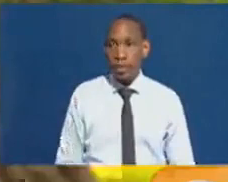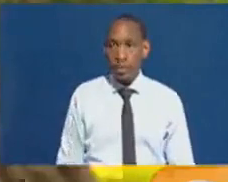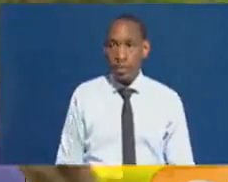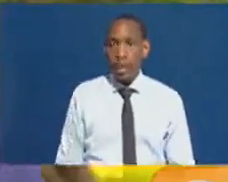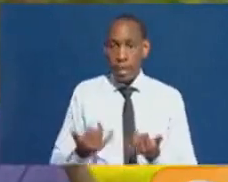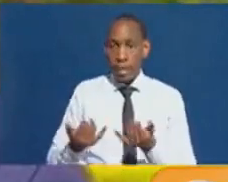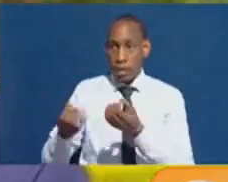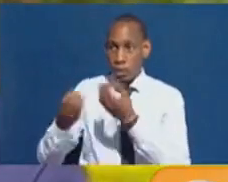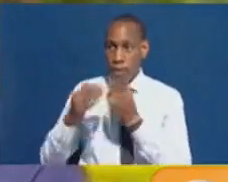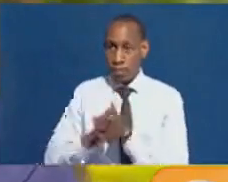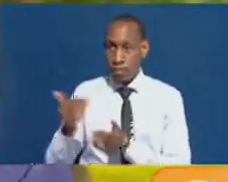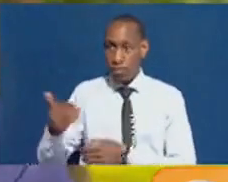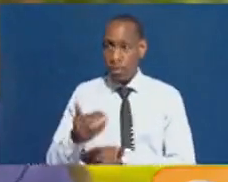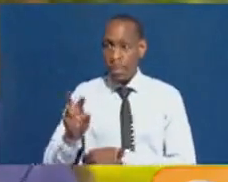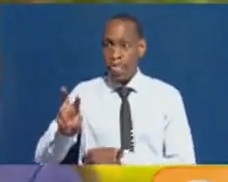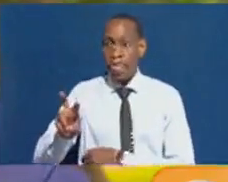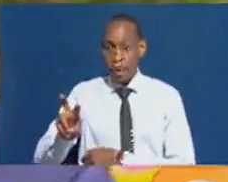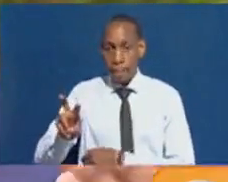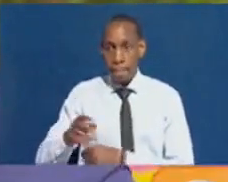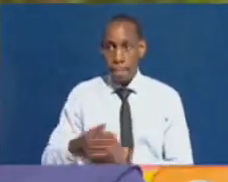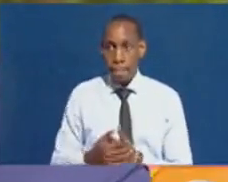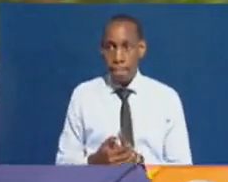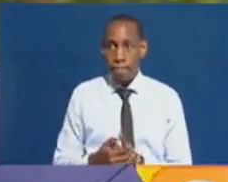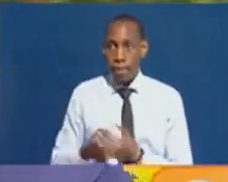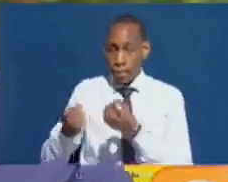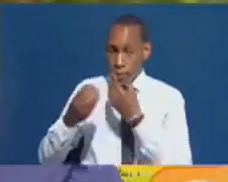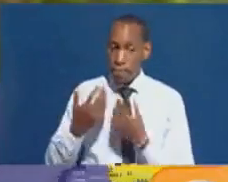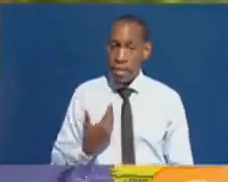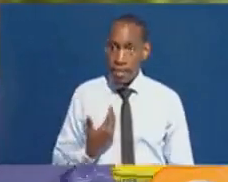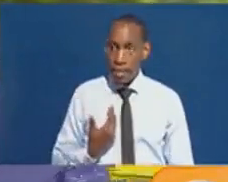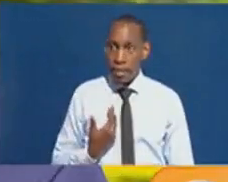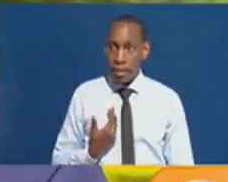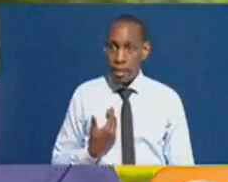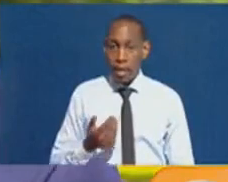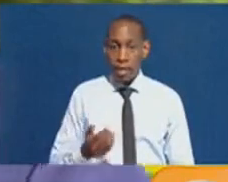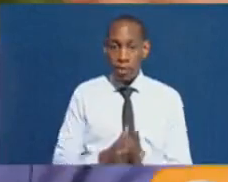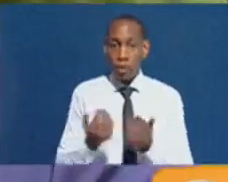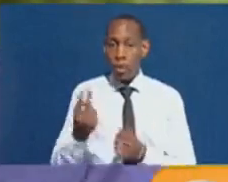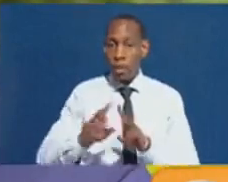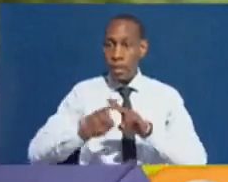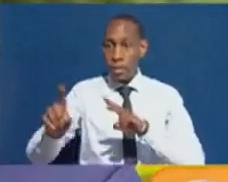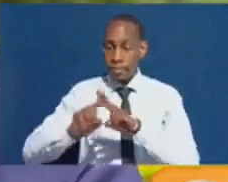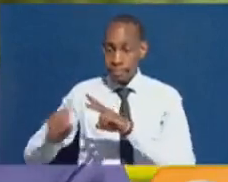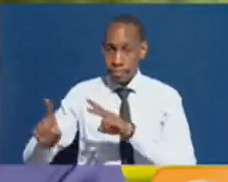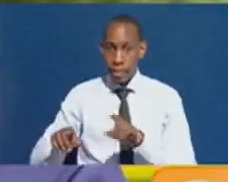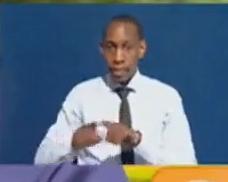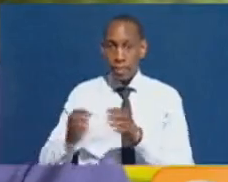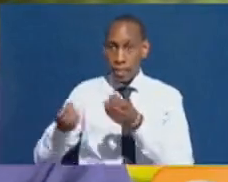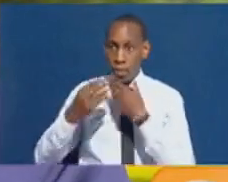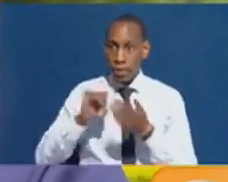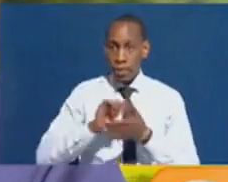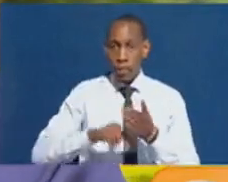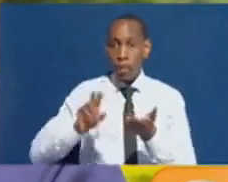wali sneak. Hiyo ndio information unapata, wali sneak. Then unaambiwa bado